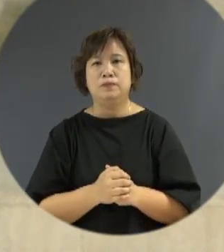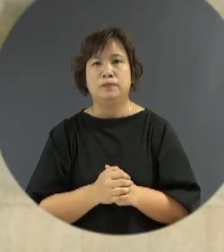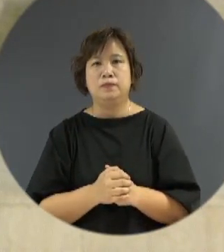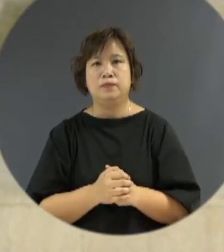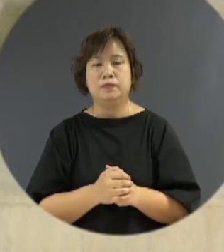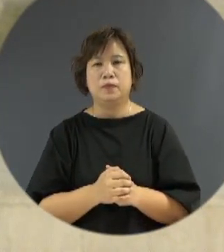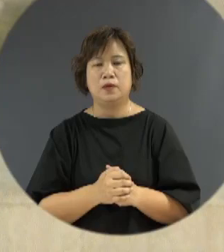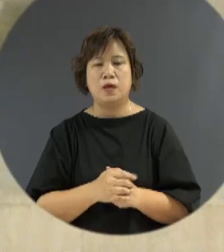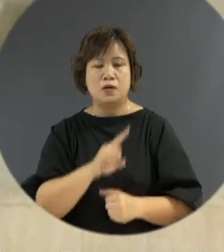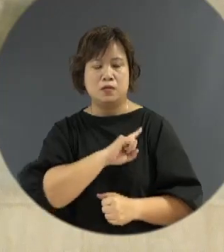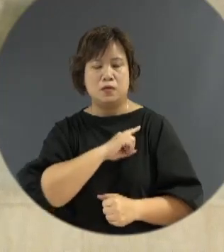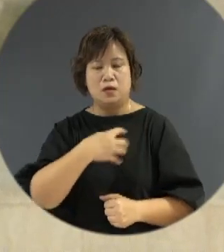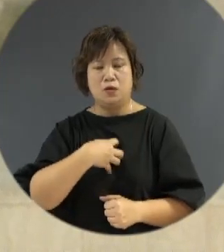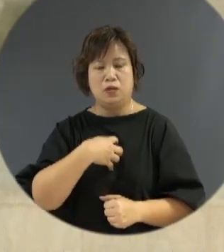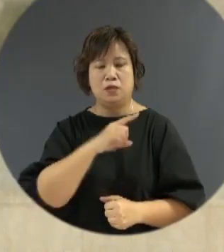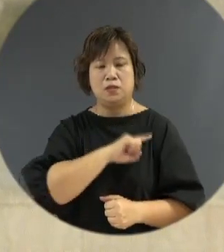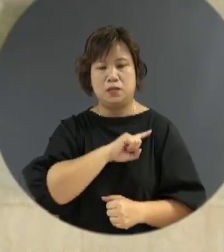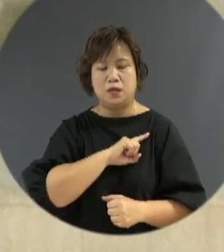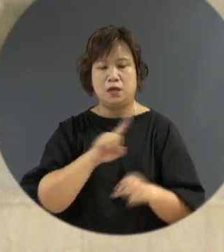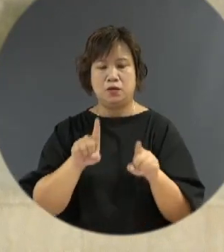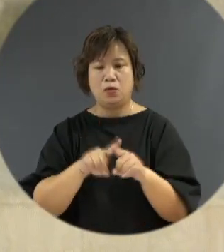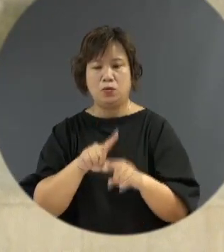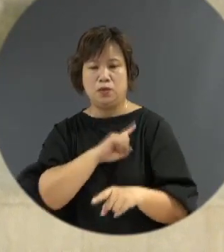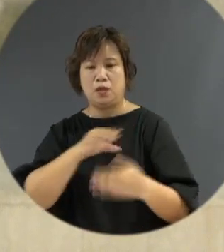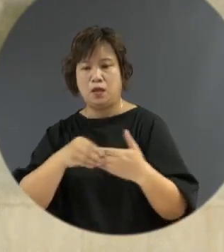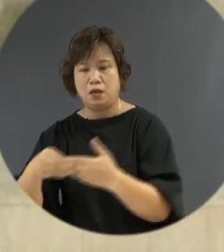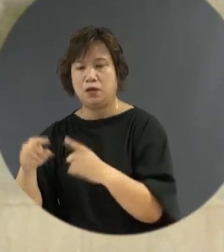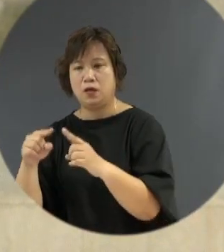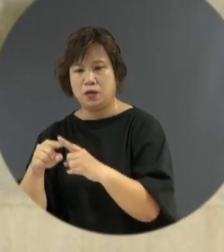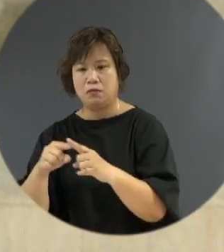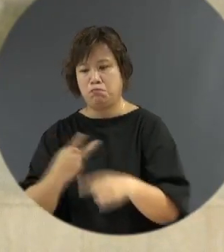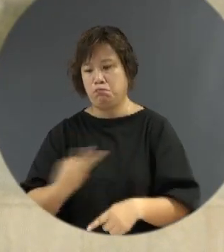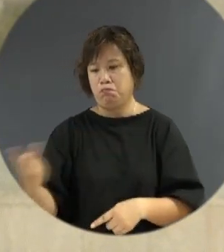己和被领导的群众平等，